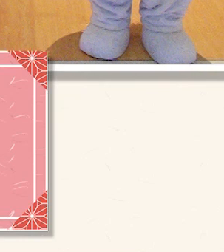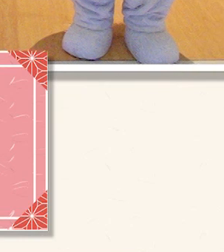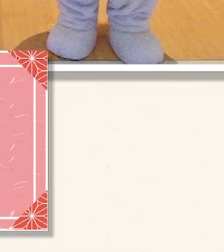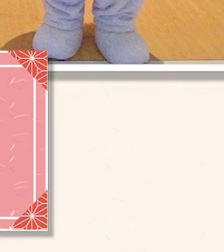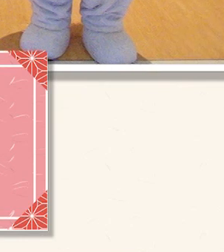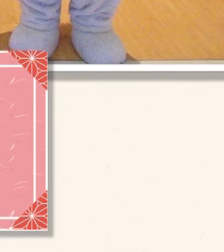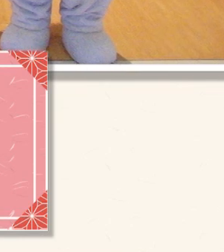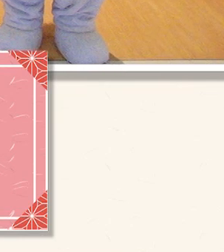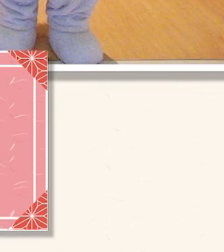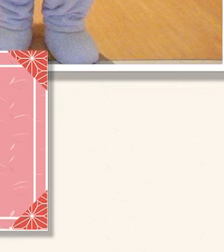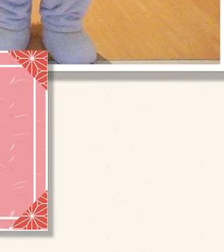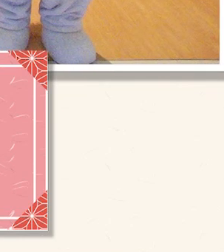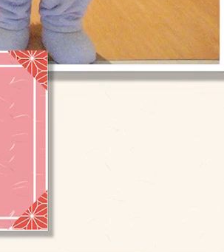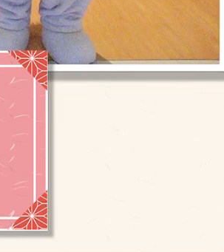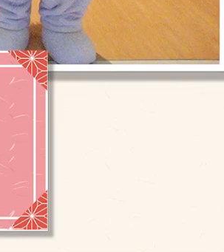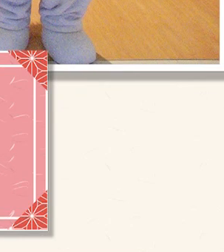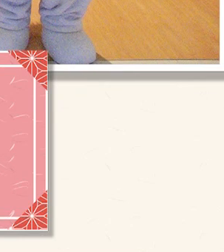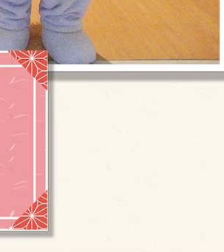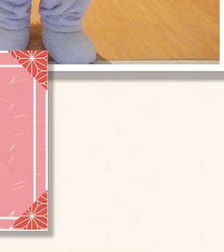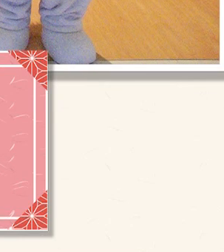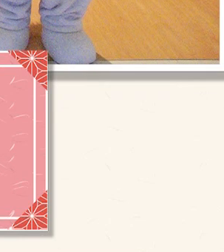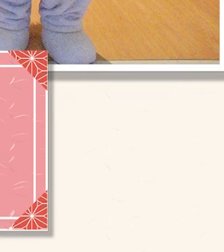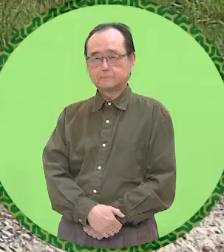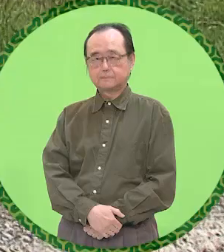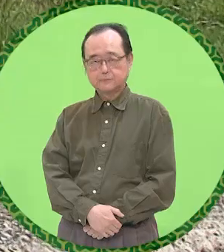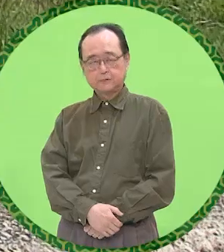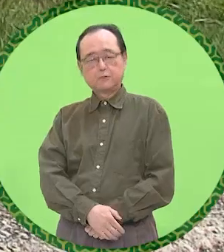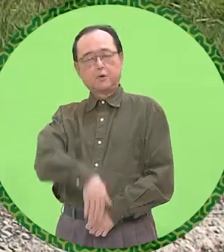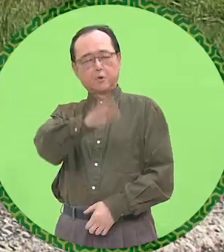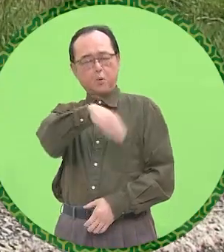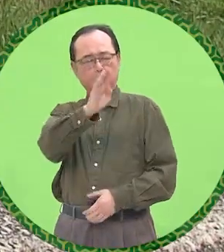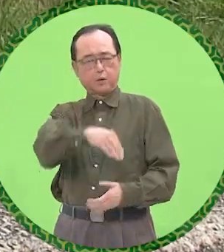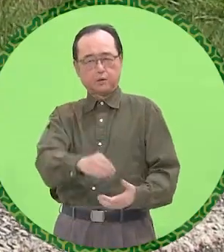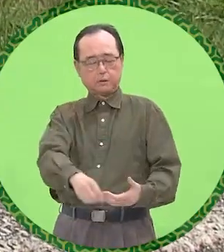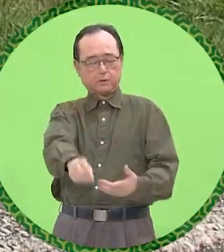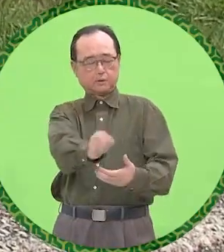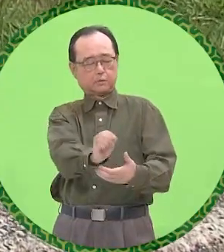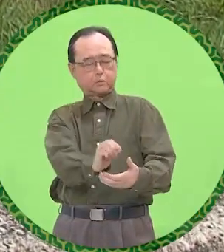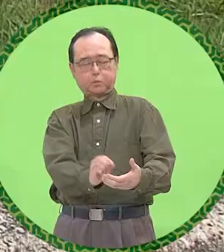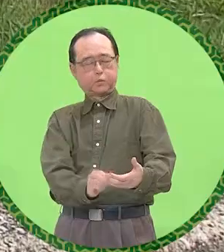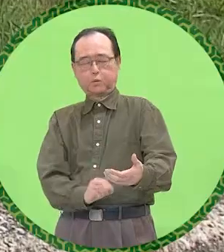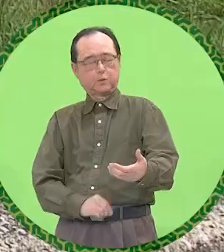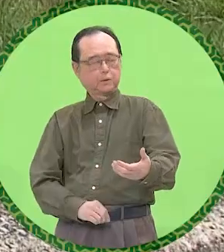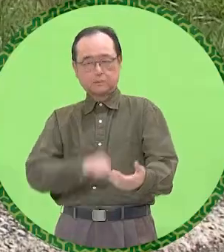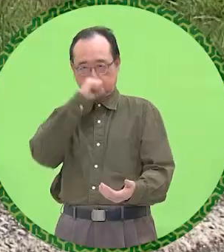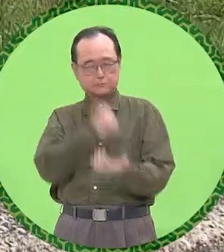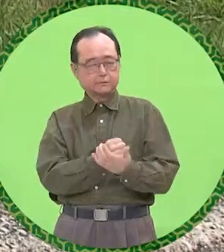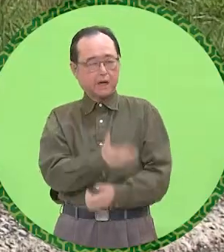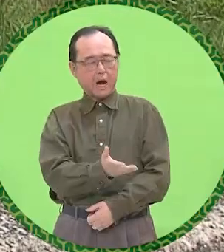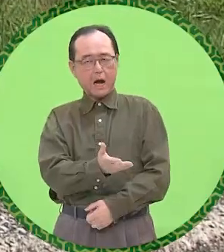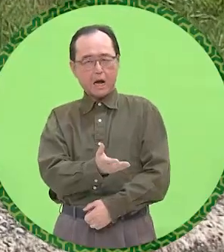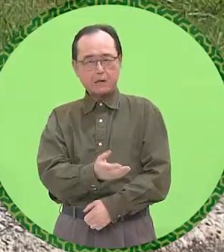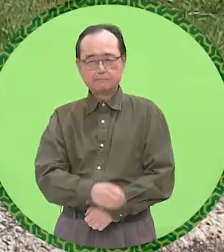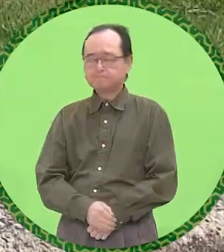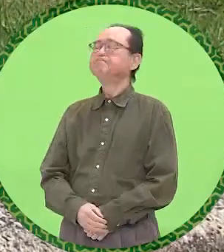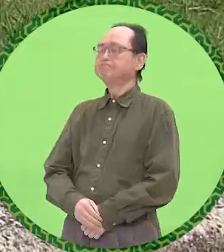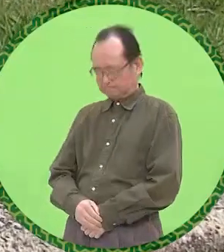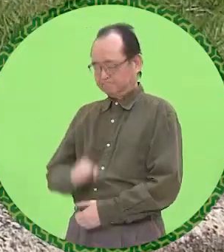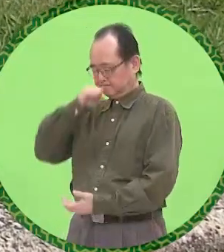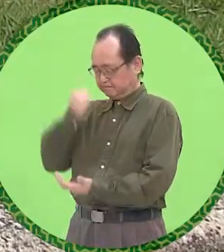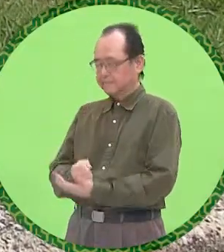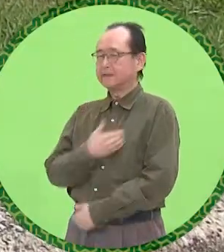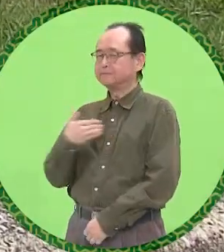発行しているのでぜひお立ち寄りください。 淵上よ、川柳はできたかの。 これ